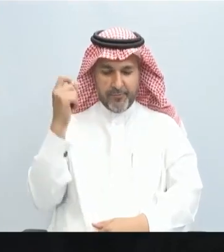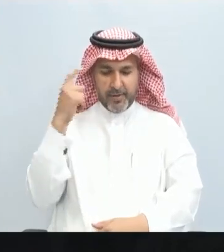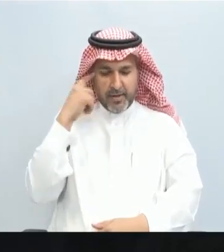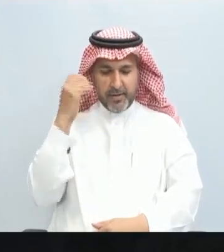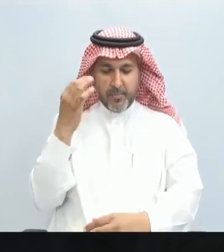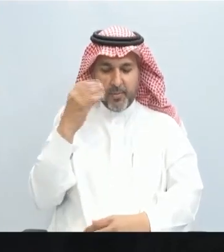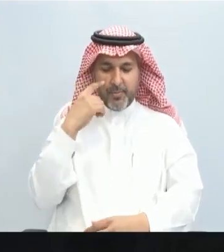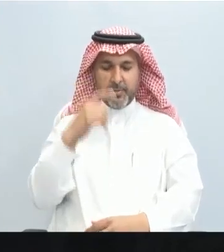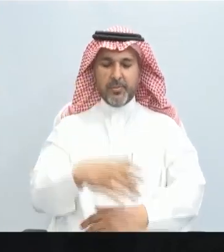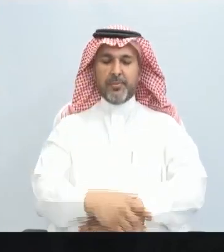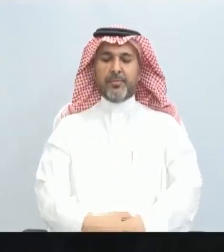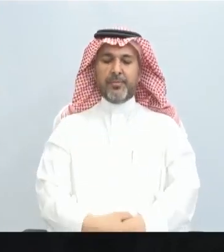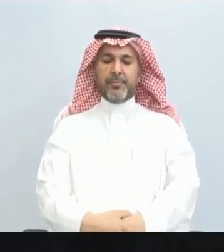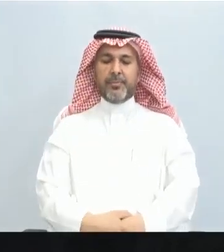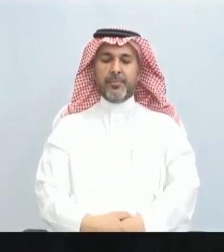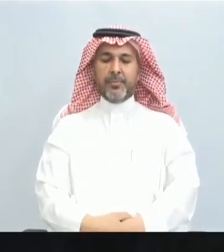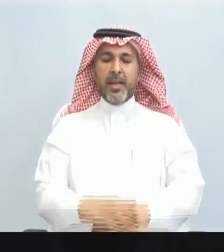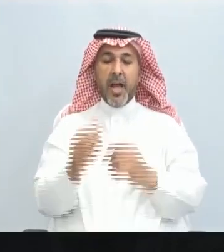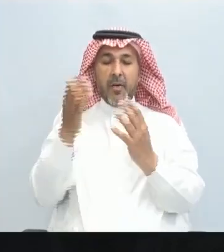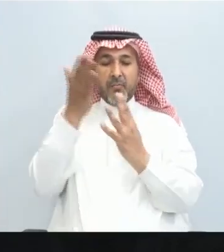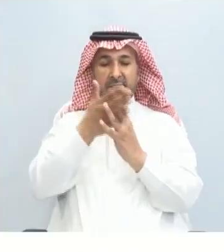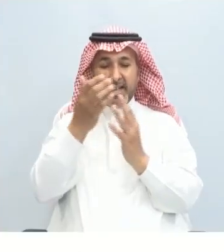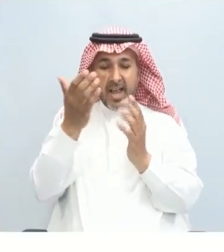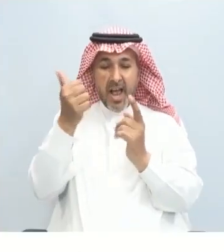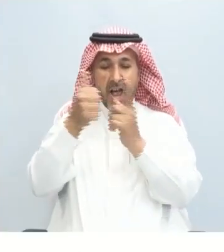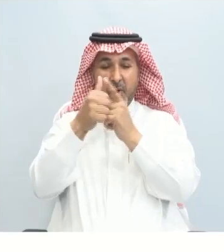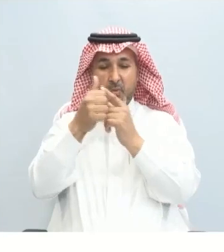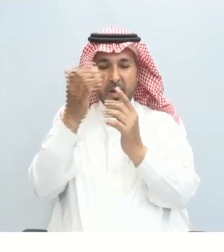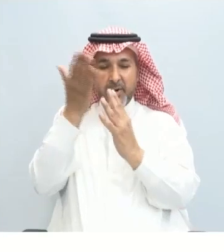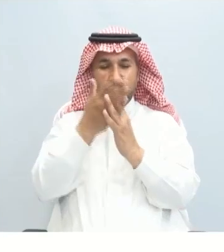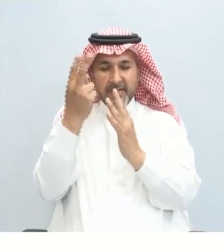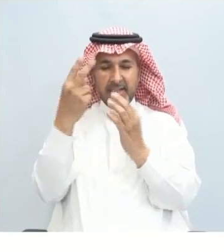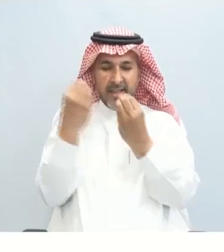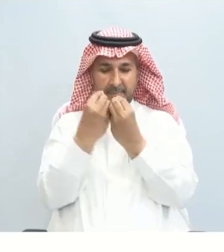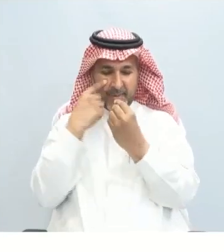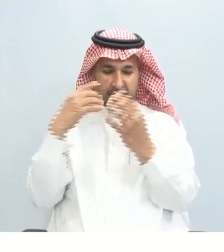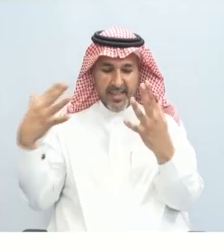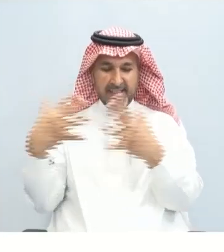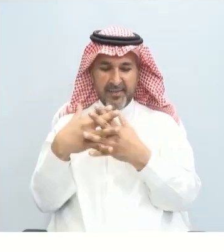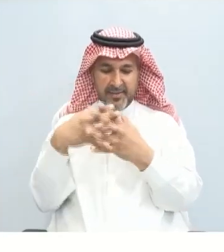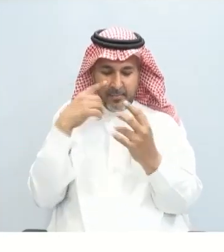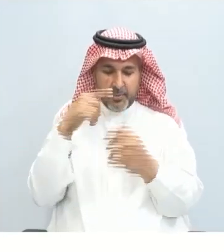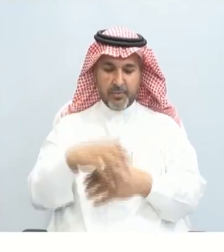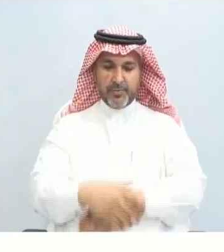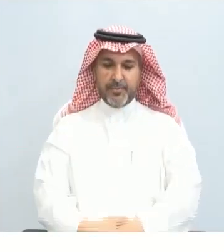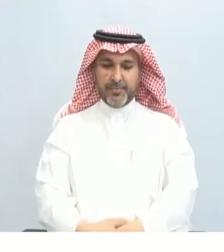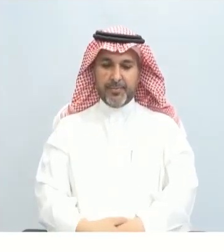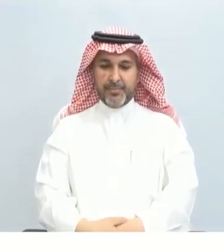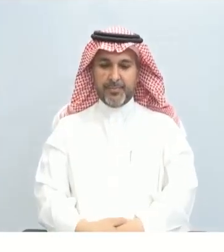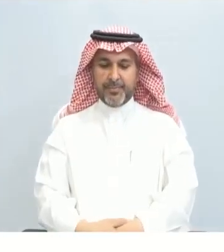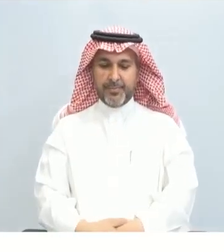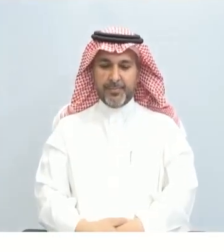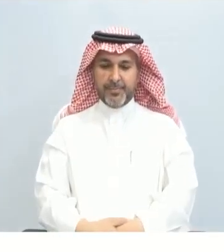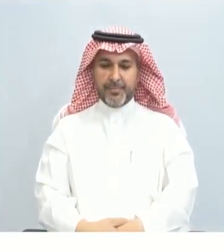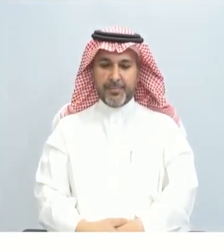الصول الوحده الاولى مع فصول الوحده الثانيه يلا نسمي بسم الله قالك اذا كانت الداله جي اوف اكس هي 8 اكس